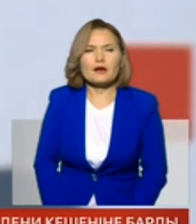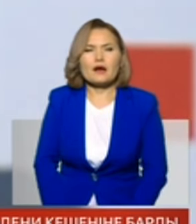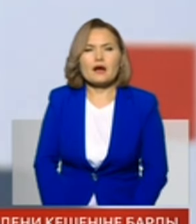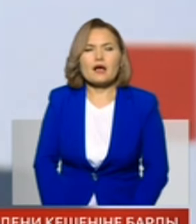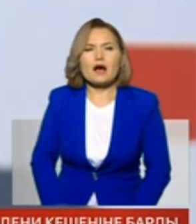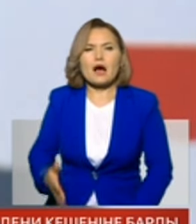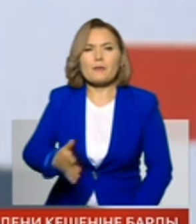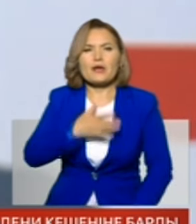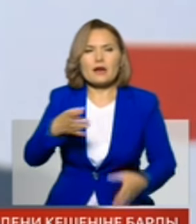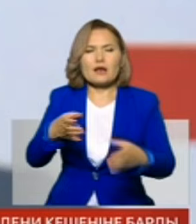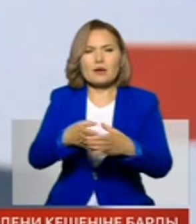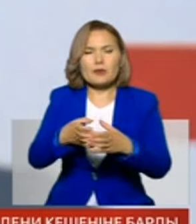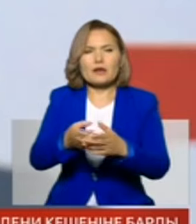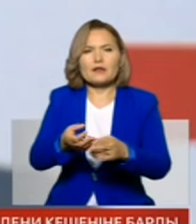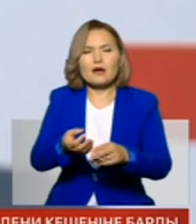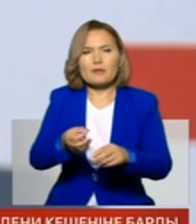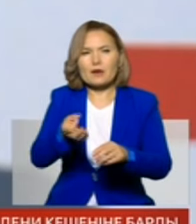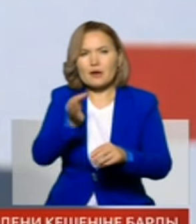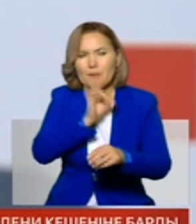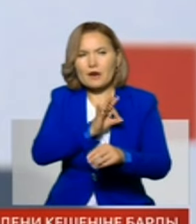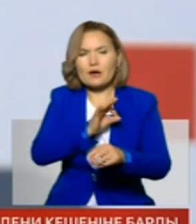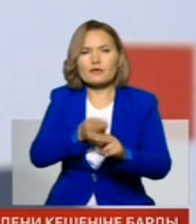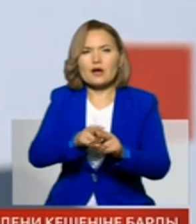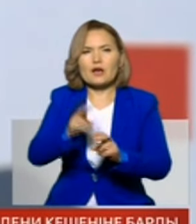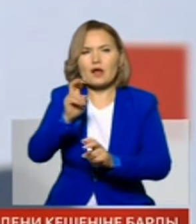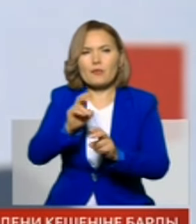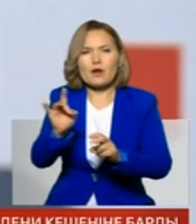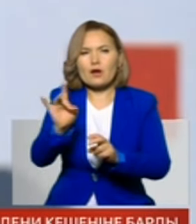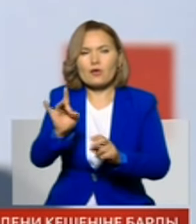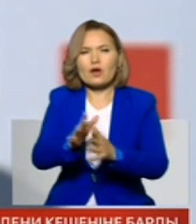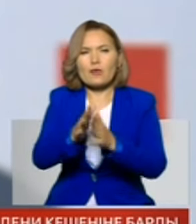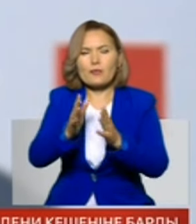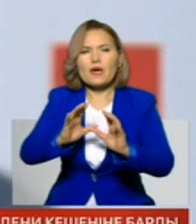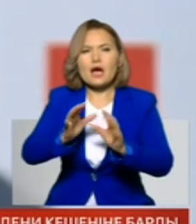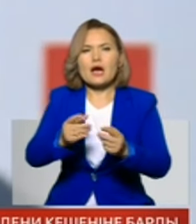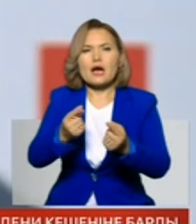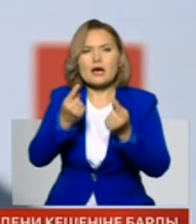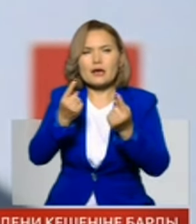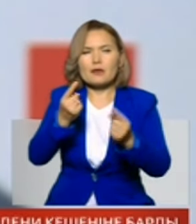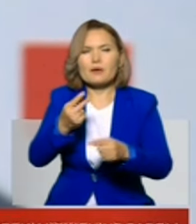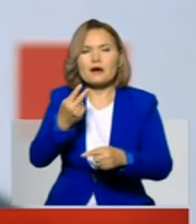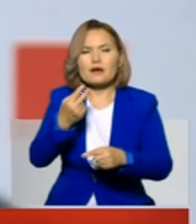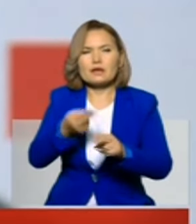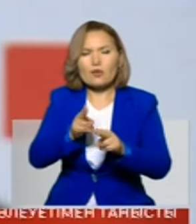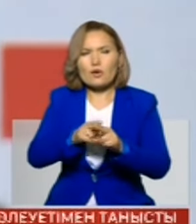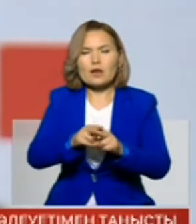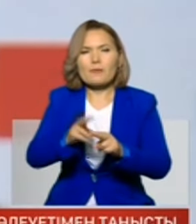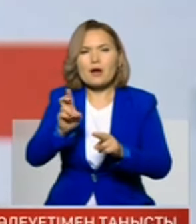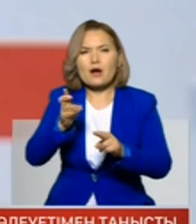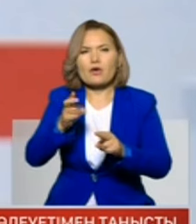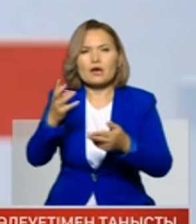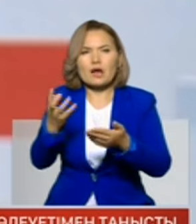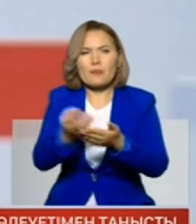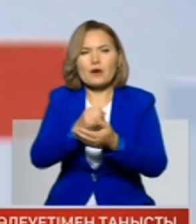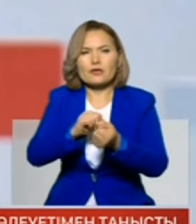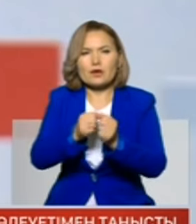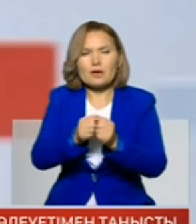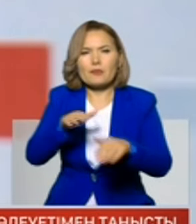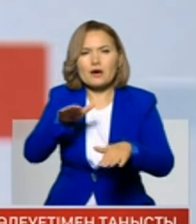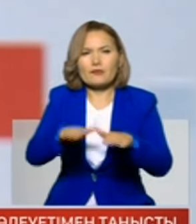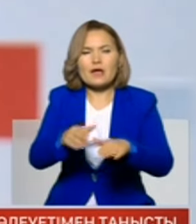Ботсванада канадалық компания игеріп жатқан кеніштен көлемі жағынан әлемдегі екінші ірі гауһартас табылды. Оның